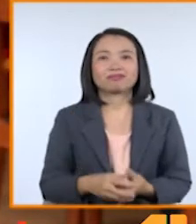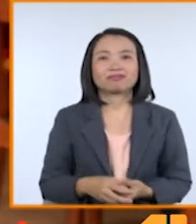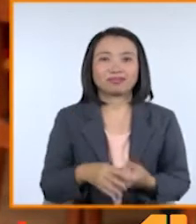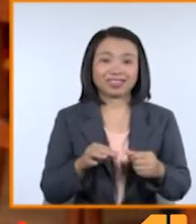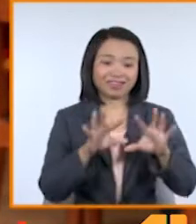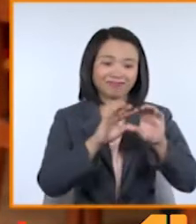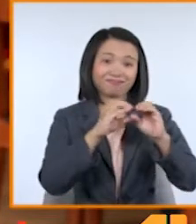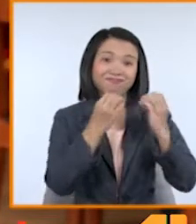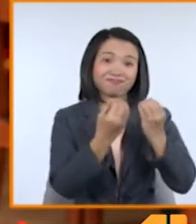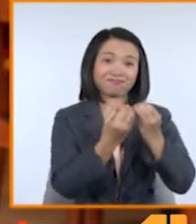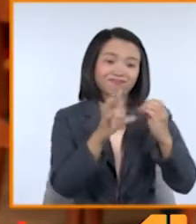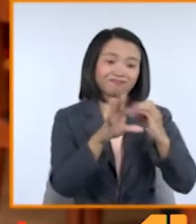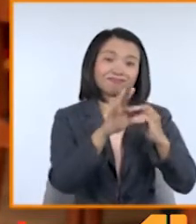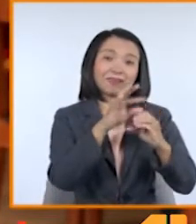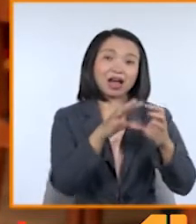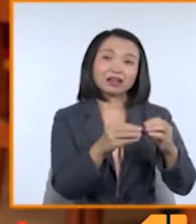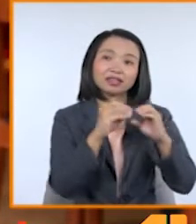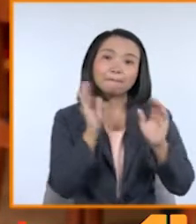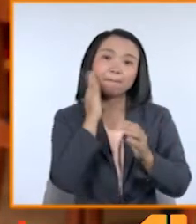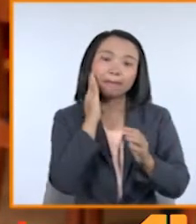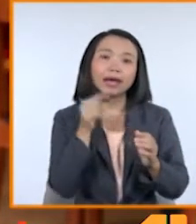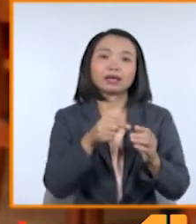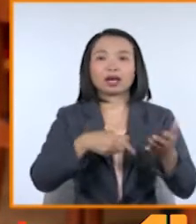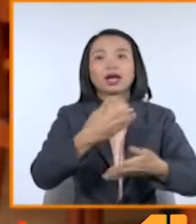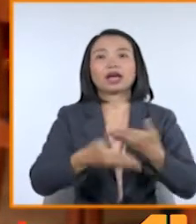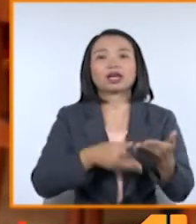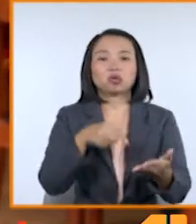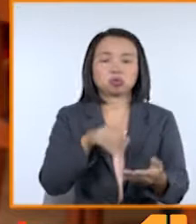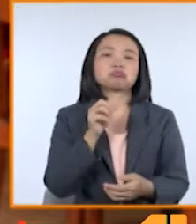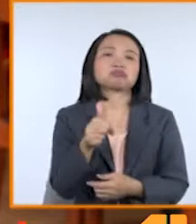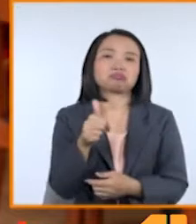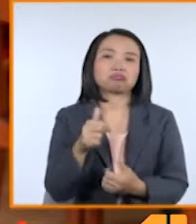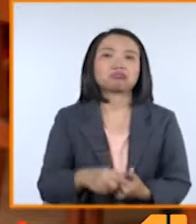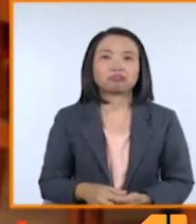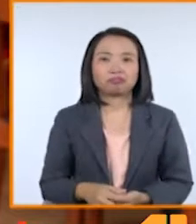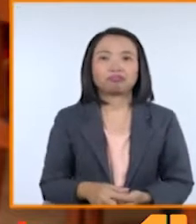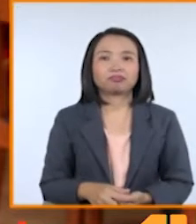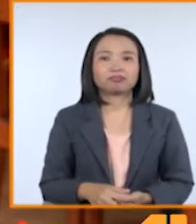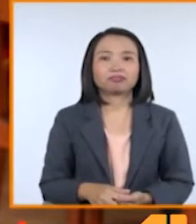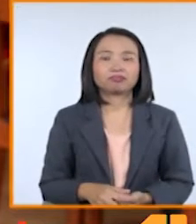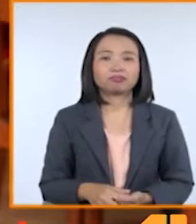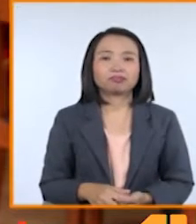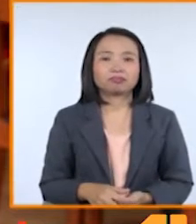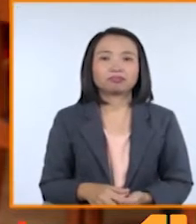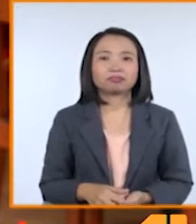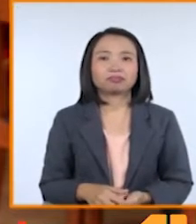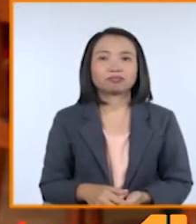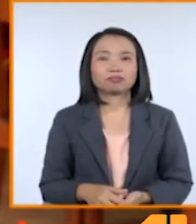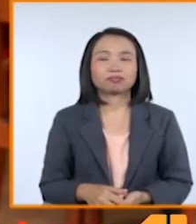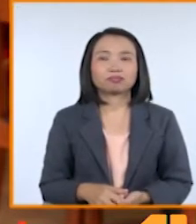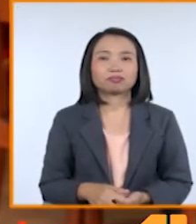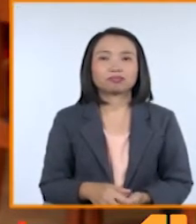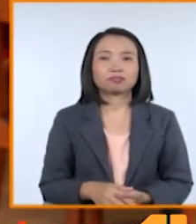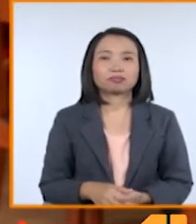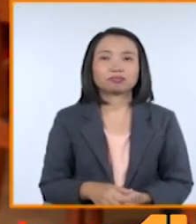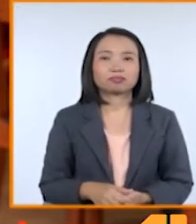like our texture, and because ours is more to soft and fluffy texture compared to like some dense donuts. So that is the